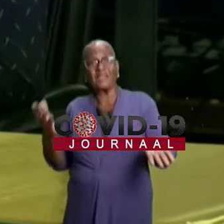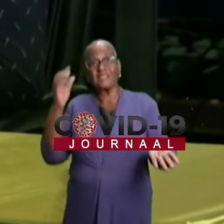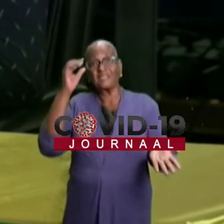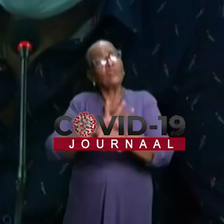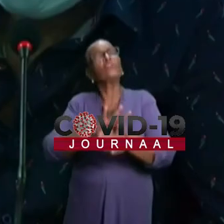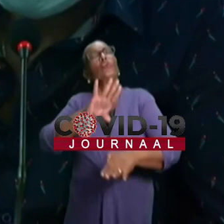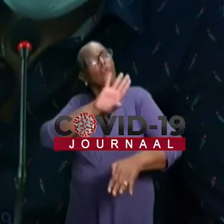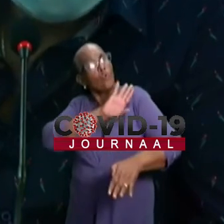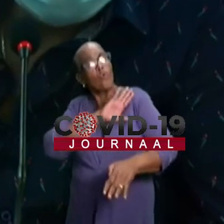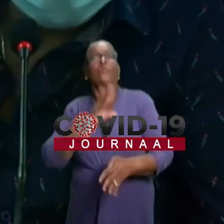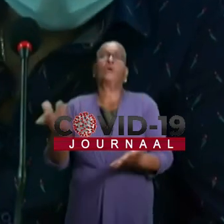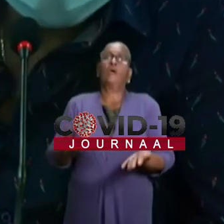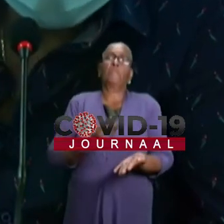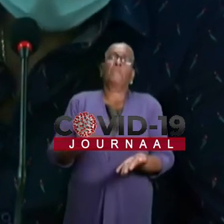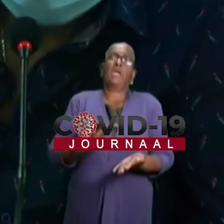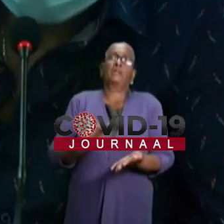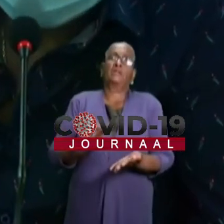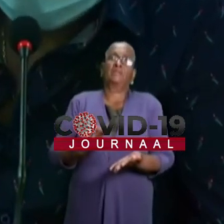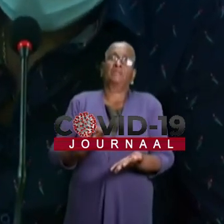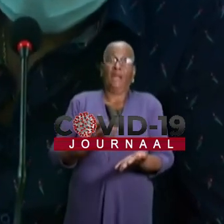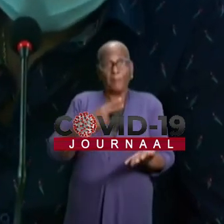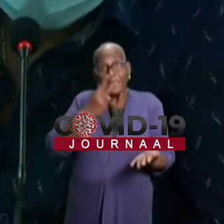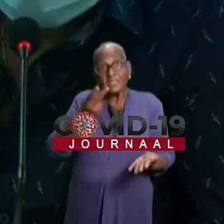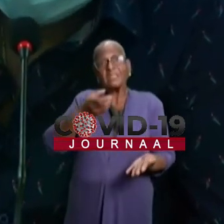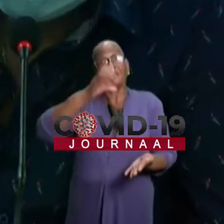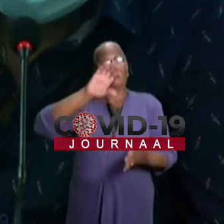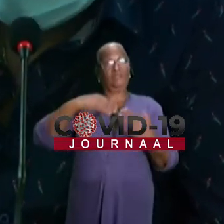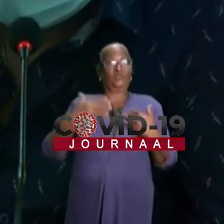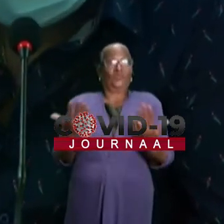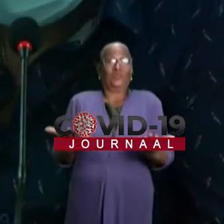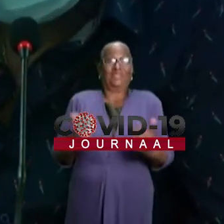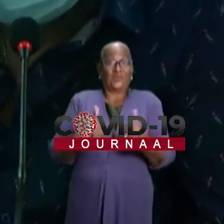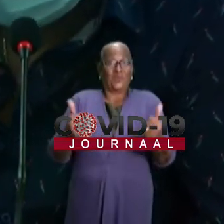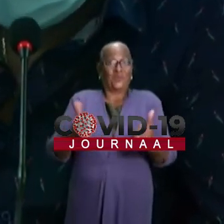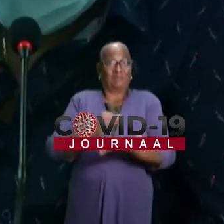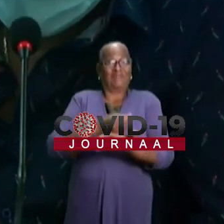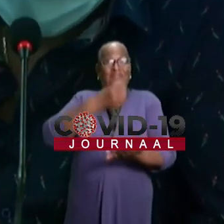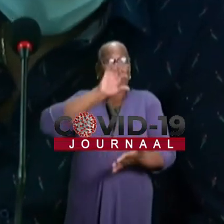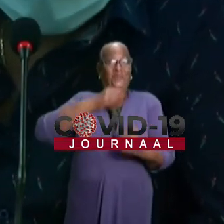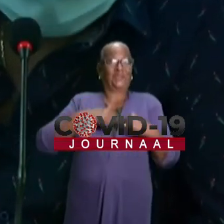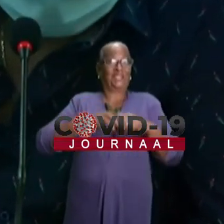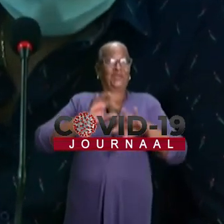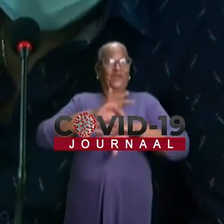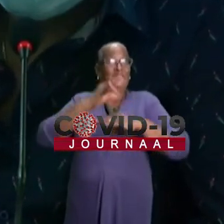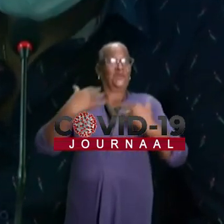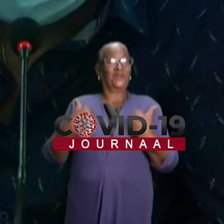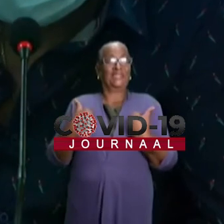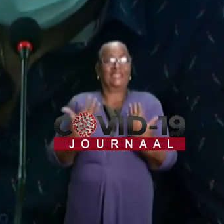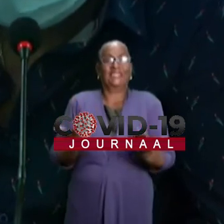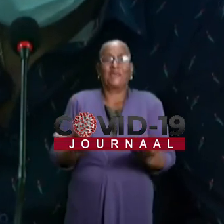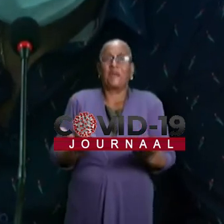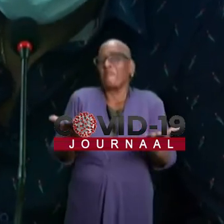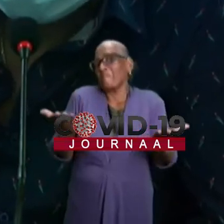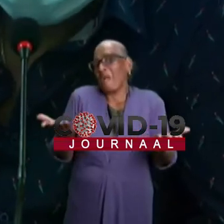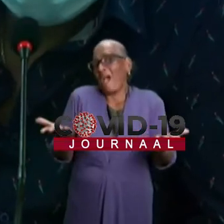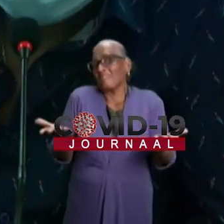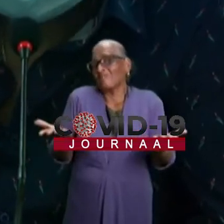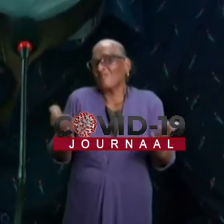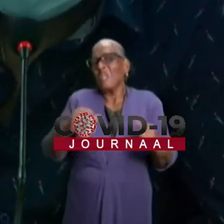impotent. Maar ik zou zeggen van, er is veel misinformatie. Er is vrije meningsuiting